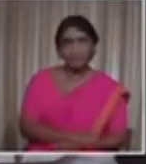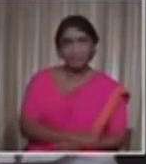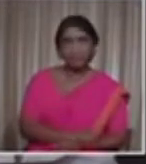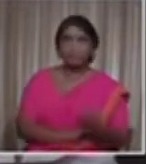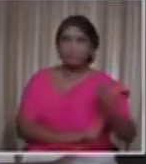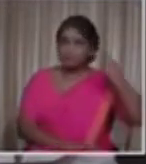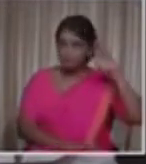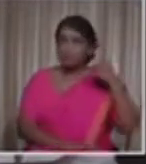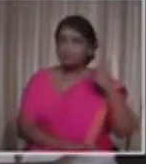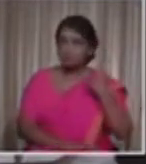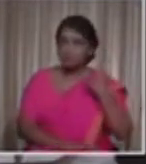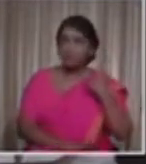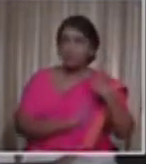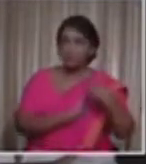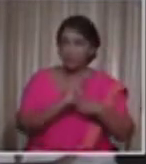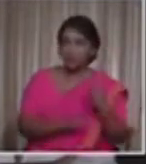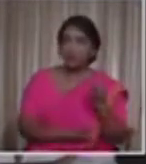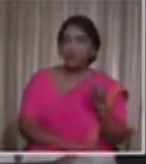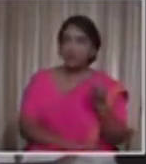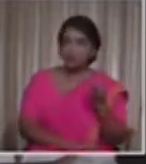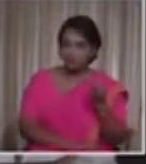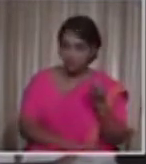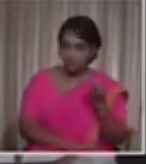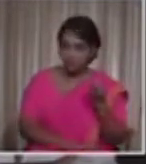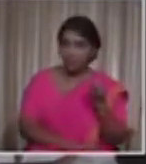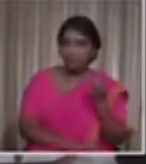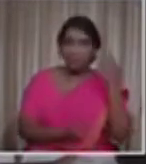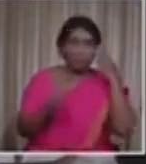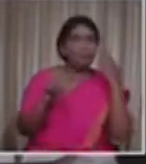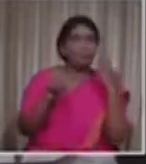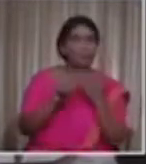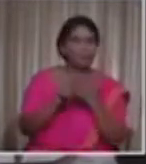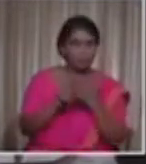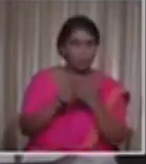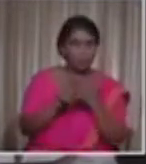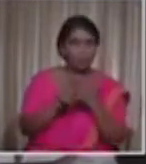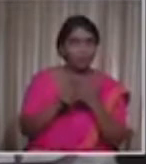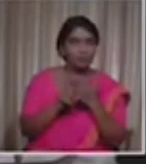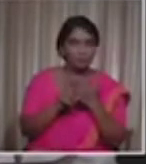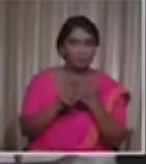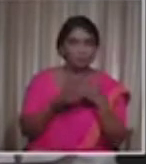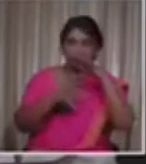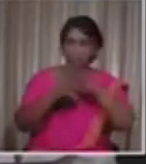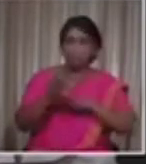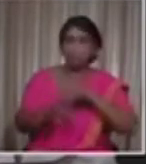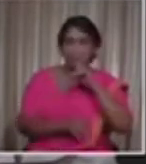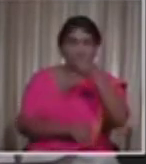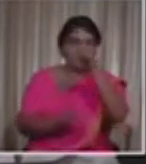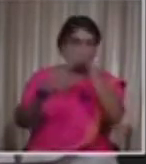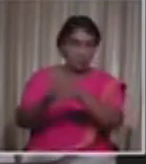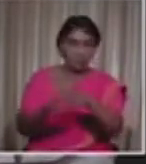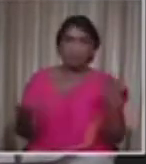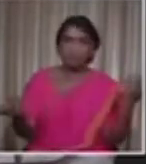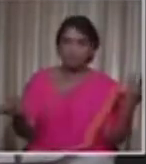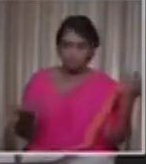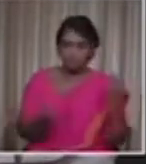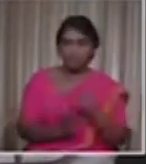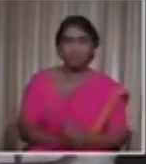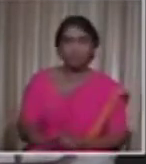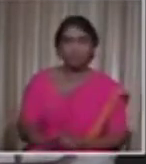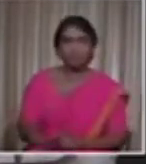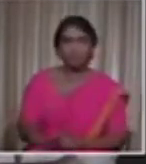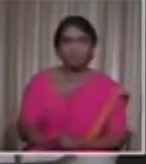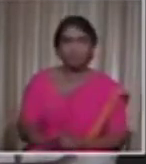මම මේ රටේ ආර්ථිකය ගැන ඇත්ත වශයෙන්ම විස්තර කරා. ඔබතුමා හිටියේ නැහැ මේ අවස්ථාවේදී.